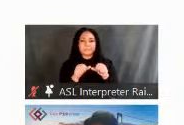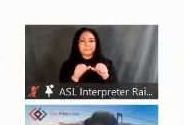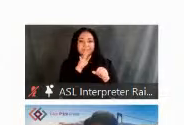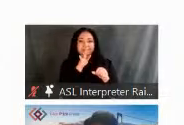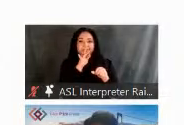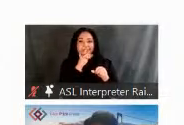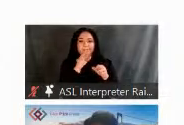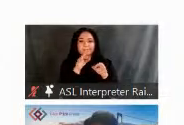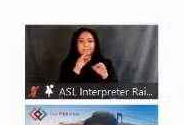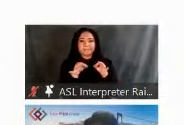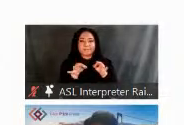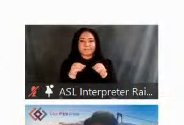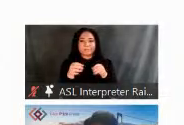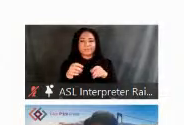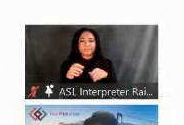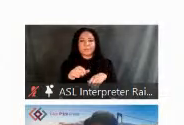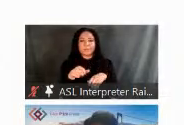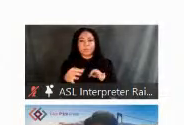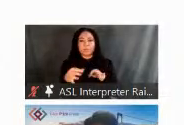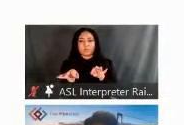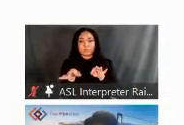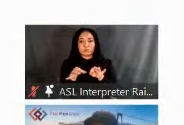像